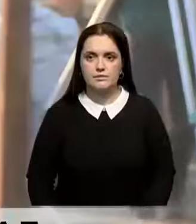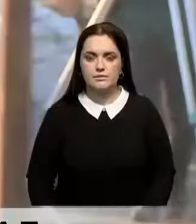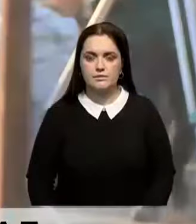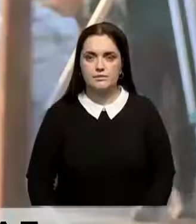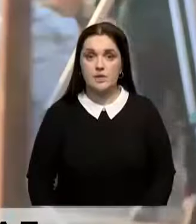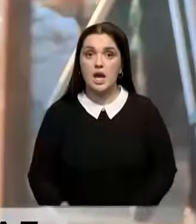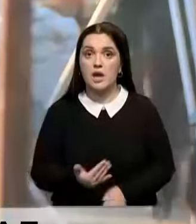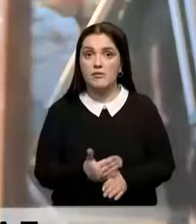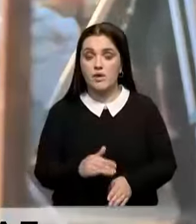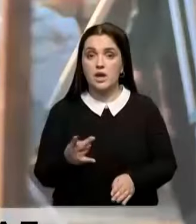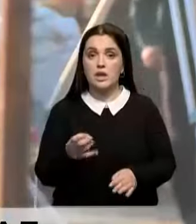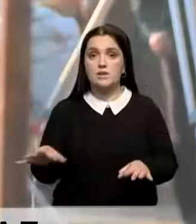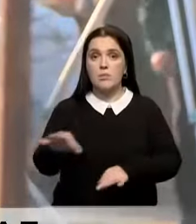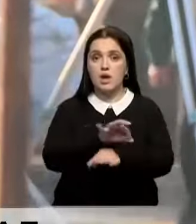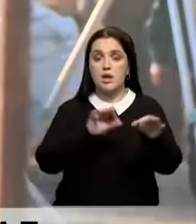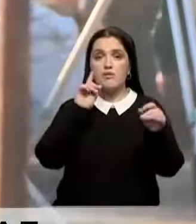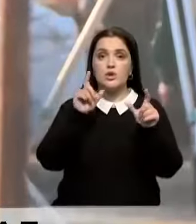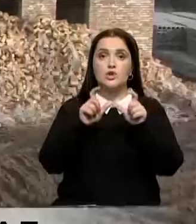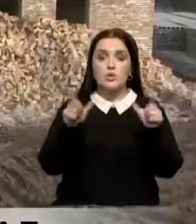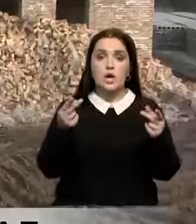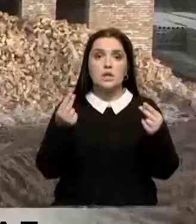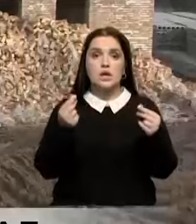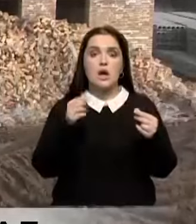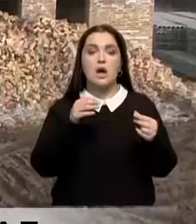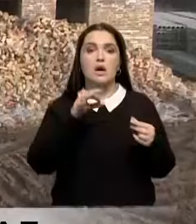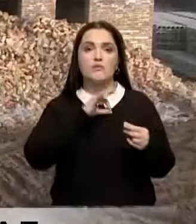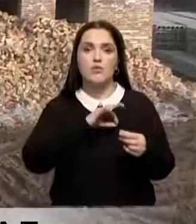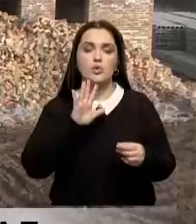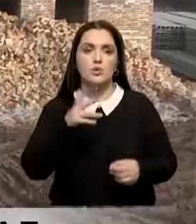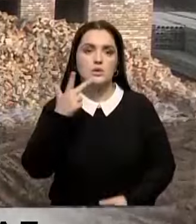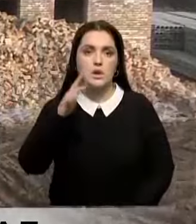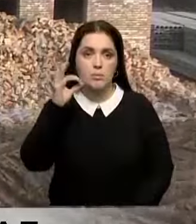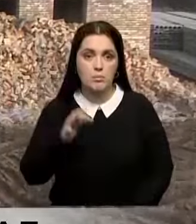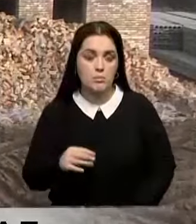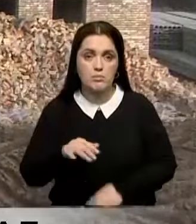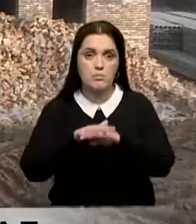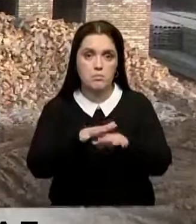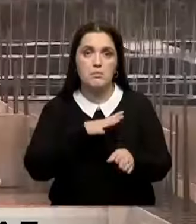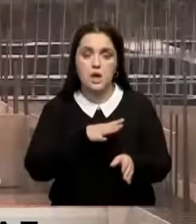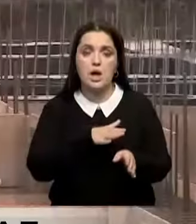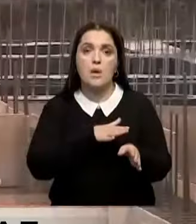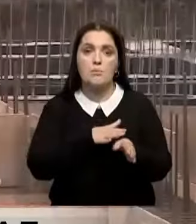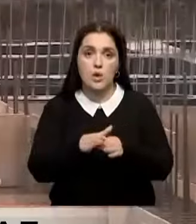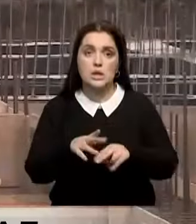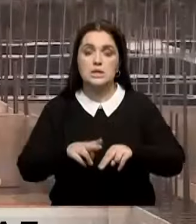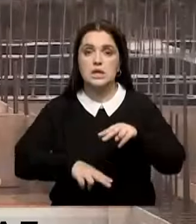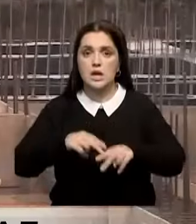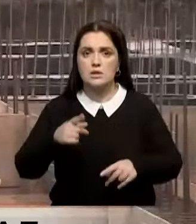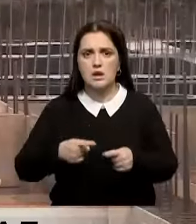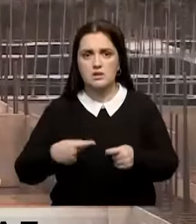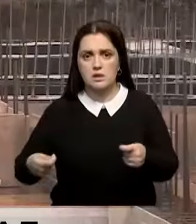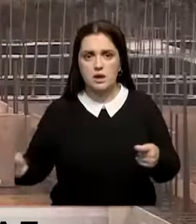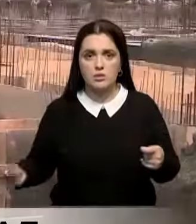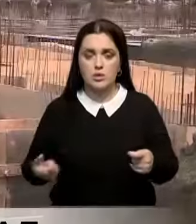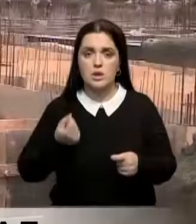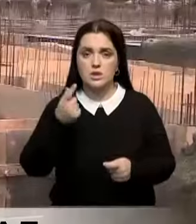Из выделенных на нацпроект «Комфортная школа» средств освоено только чуть более трети, при том, что профинансировали его в полном объеме. Строительство под ключ затянулось сразу в